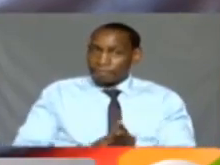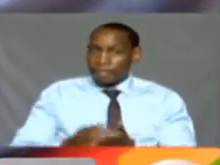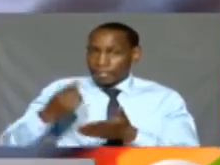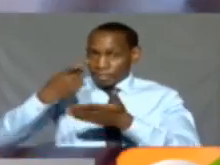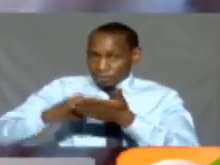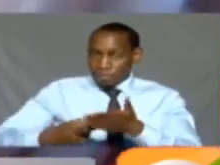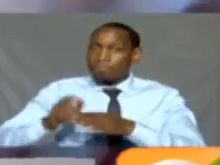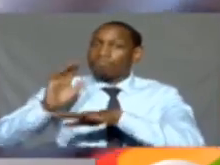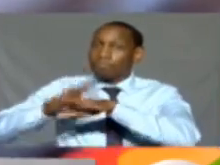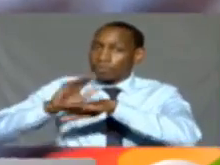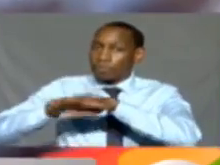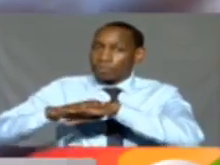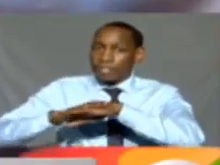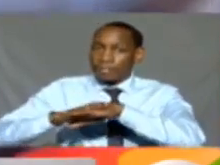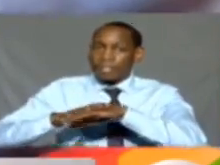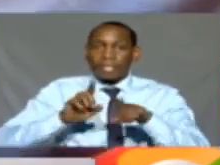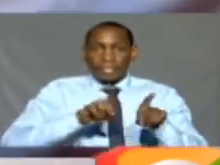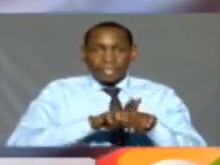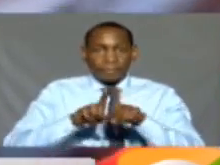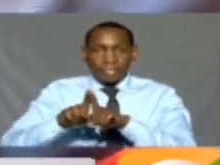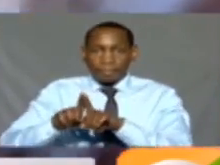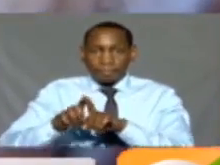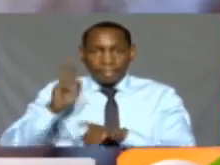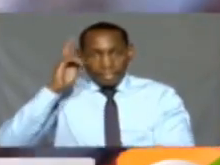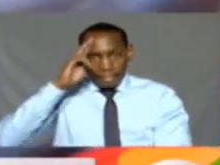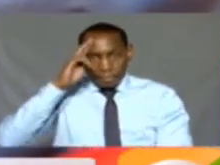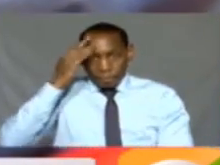nafuu. Hiyo ndio sababu